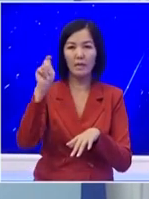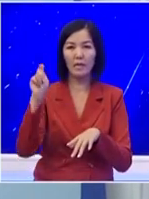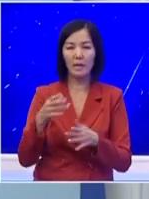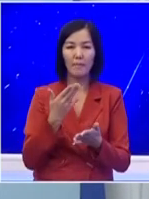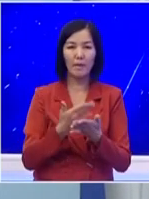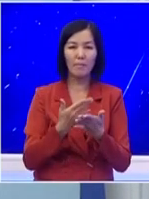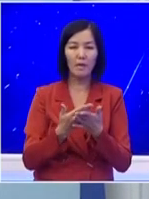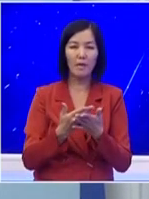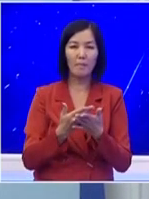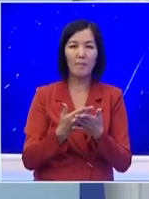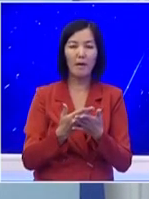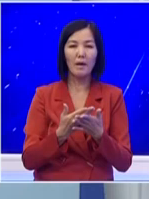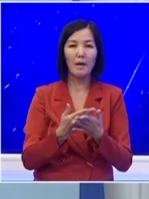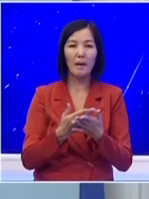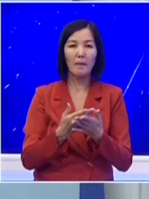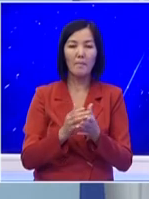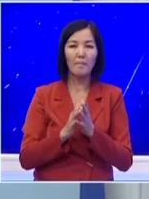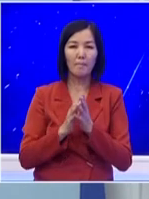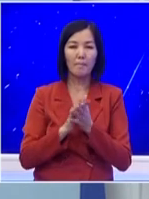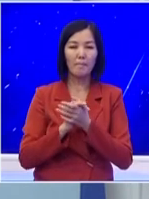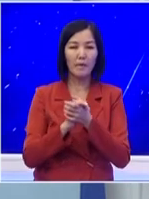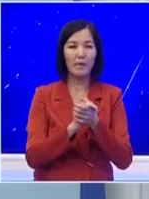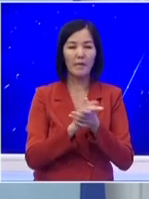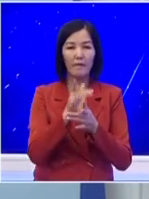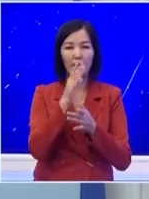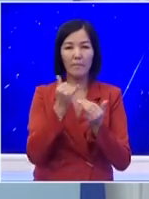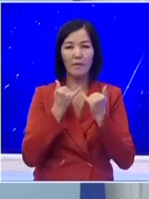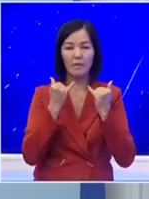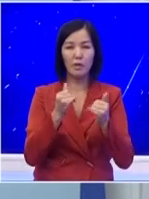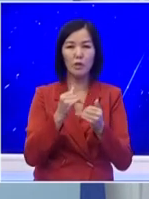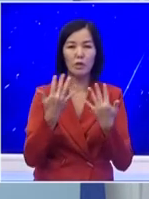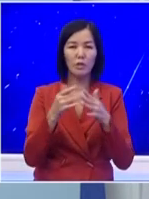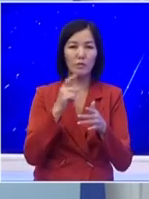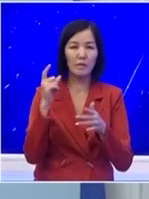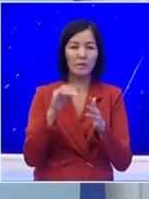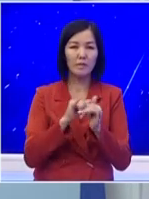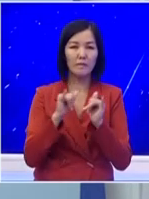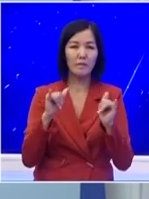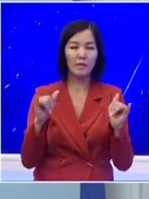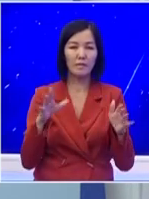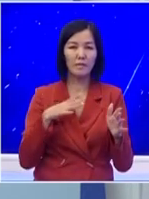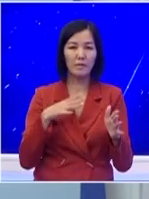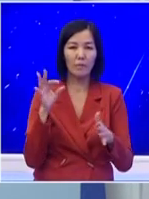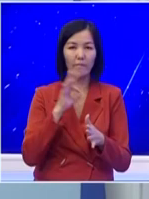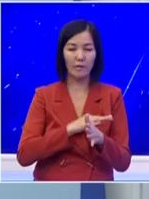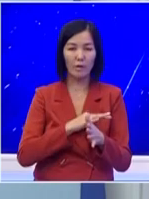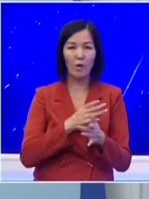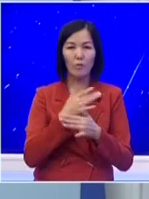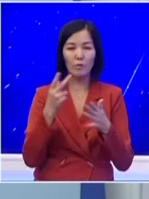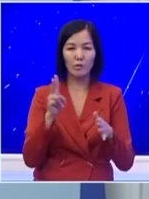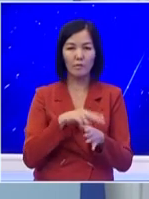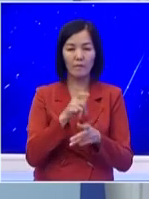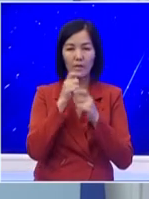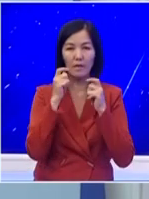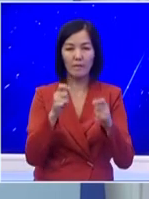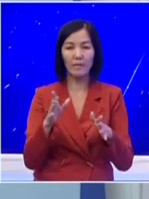многих бойцов армии. В мирное время посвятил себя развитию сельского хозяйства Жетсузского края. За долгую жизнь он был удостоен множества наград. До